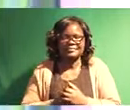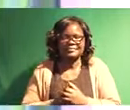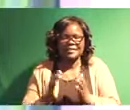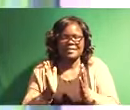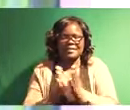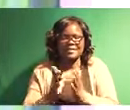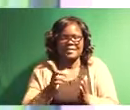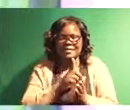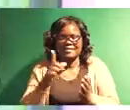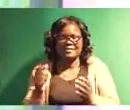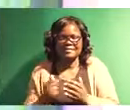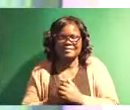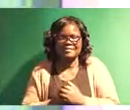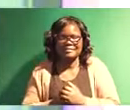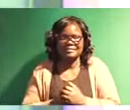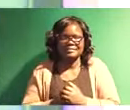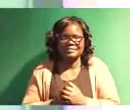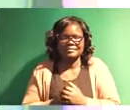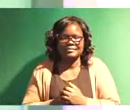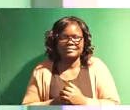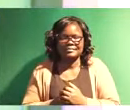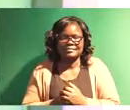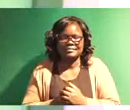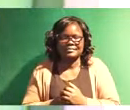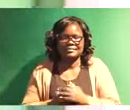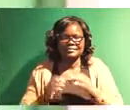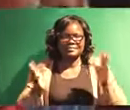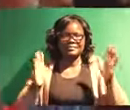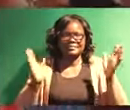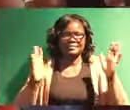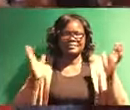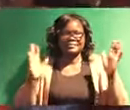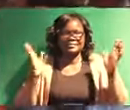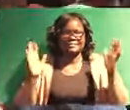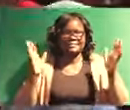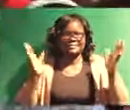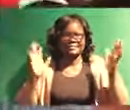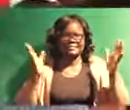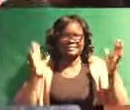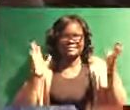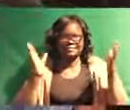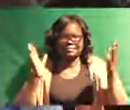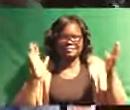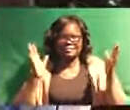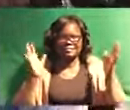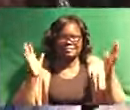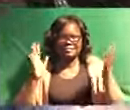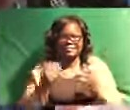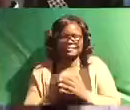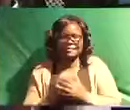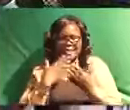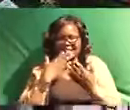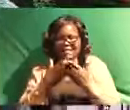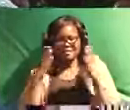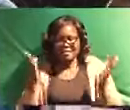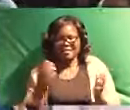Bwana Yesu asifiwe. Simu nisalimie hivyo nione hewani jameni. Asante ni